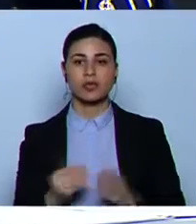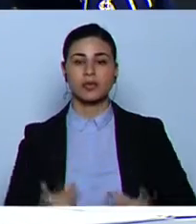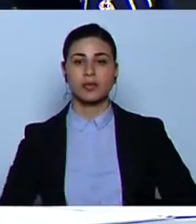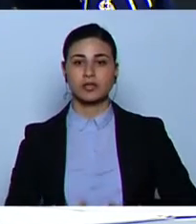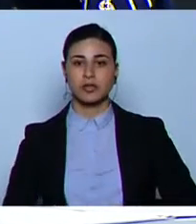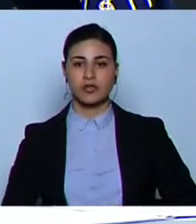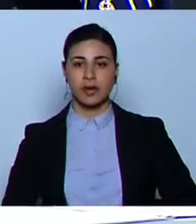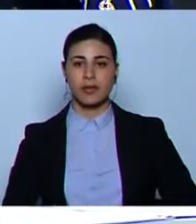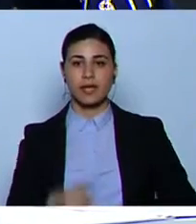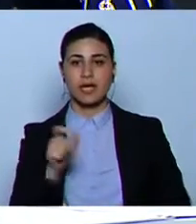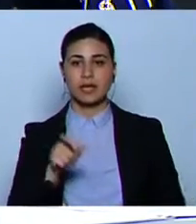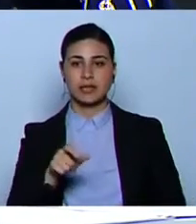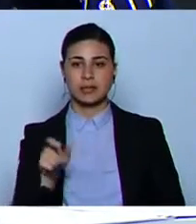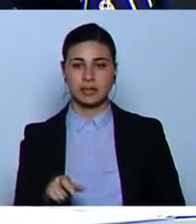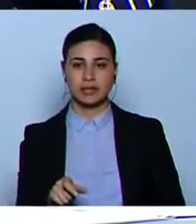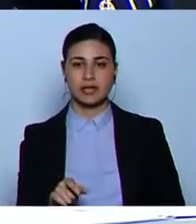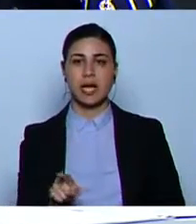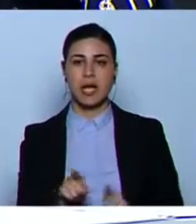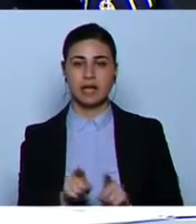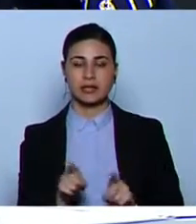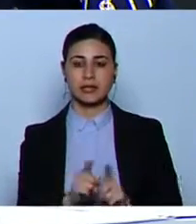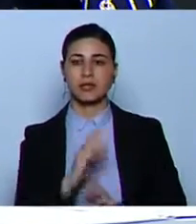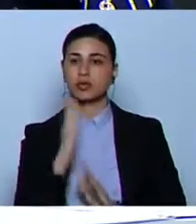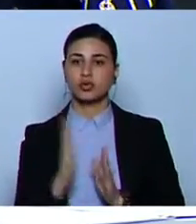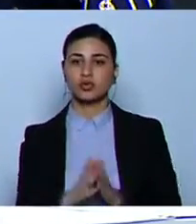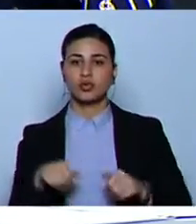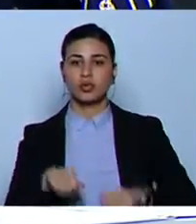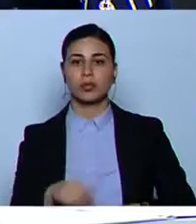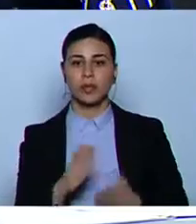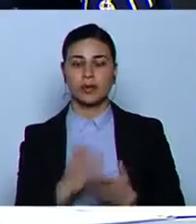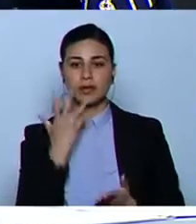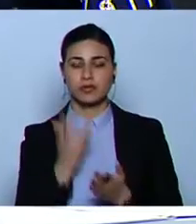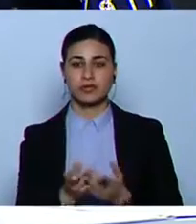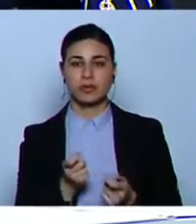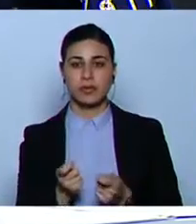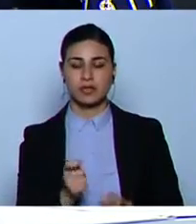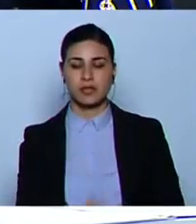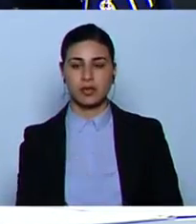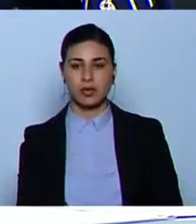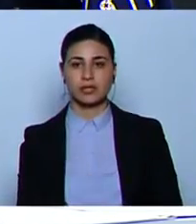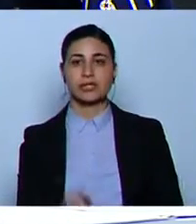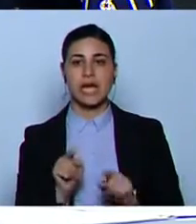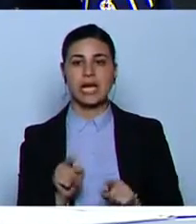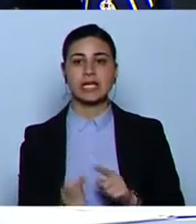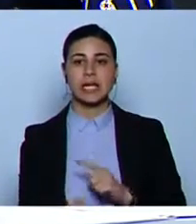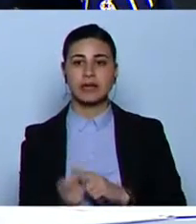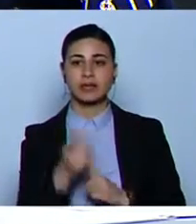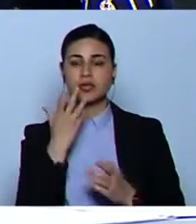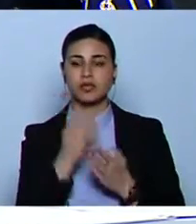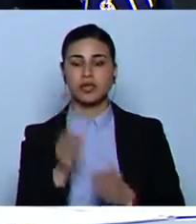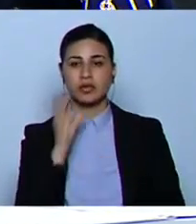მაცხოვრებელ მოსახლეობასაც ასევე სრული უფლება აქვს თვითმმართველობას. აქედან გამომდინარე, ჩვენ